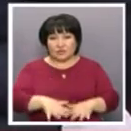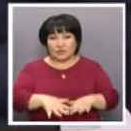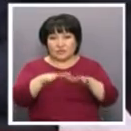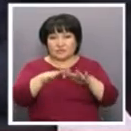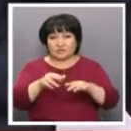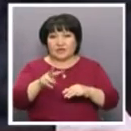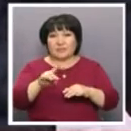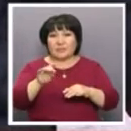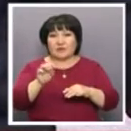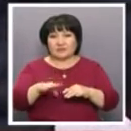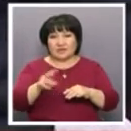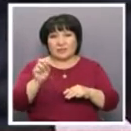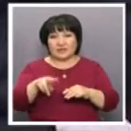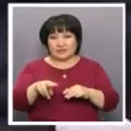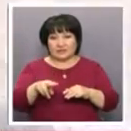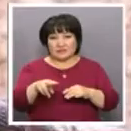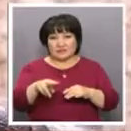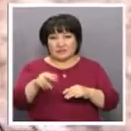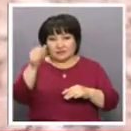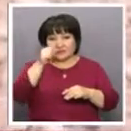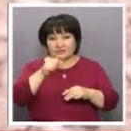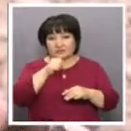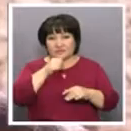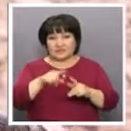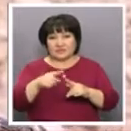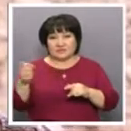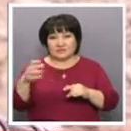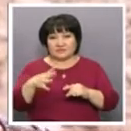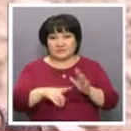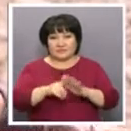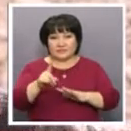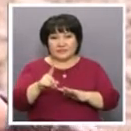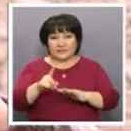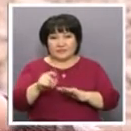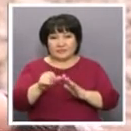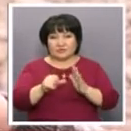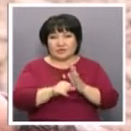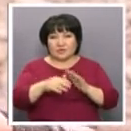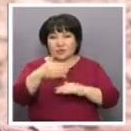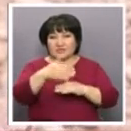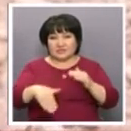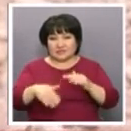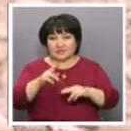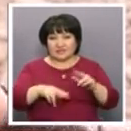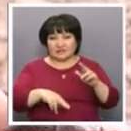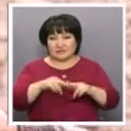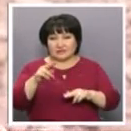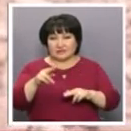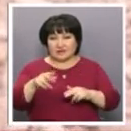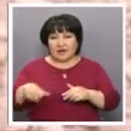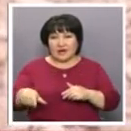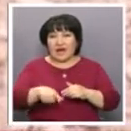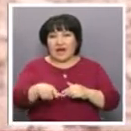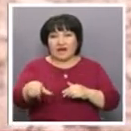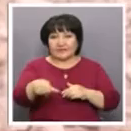өзінде, апрель айының өзінде 3 рет суға батып. 2015 жылы мына Нұрпейіс көшесінде салынған арық жүйесі, қазір өзіңіз көріп